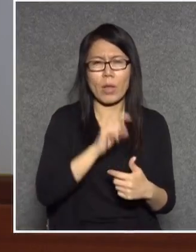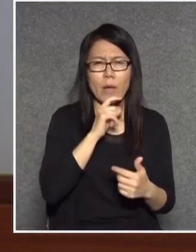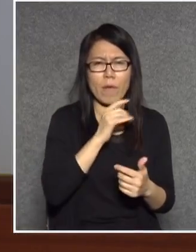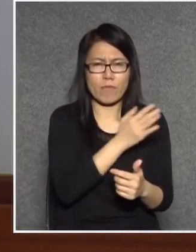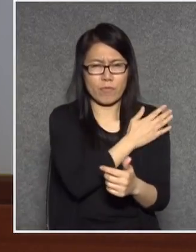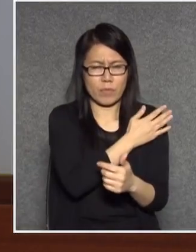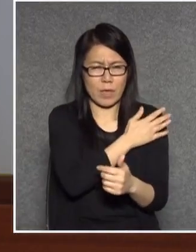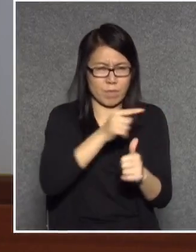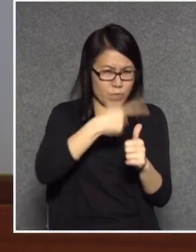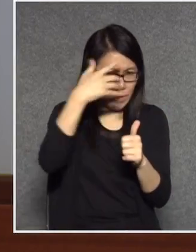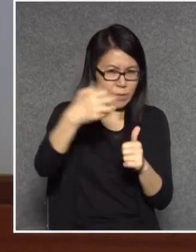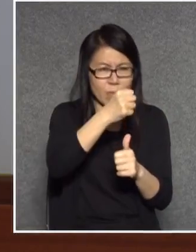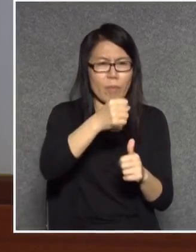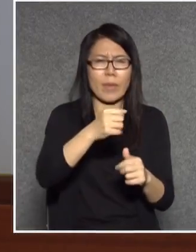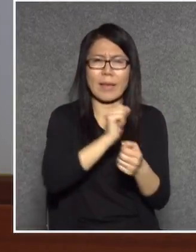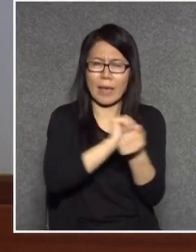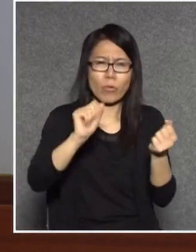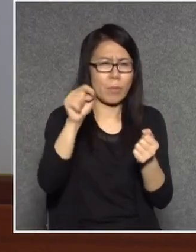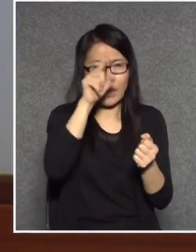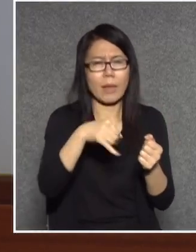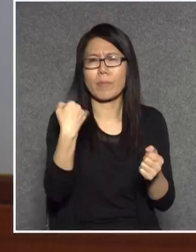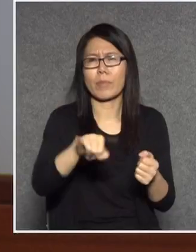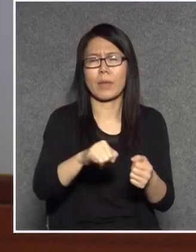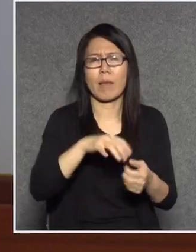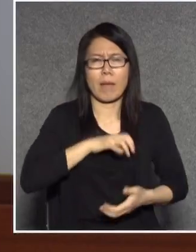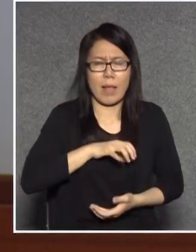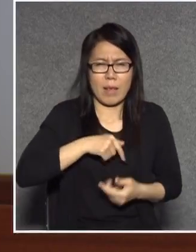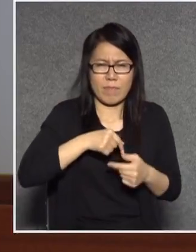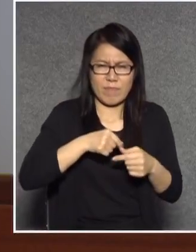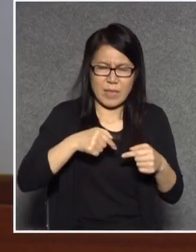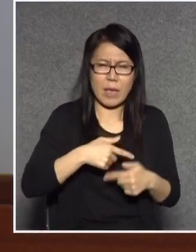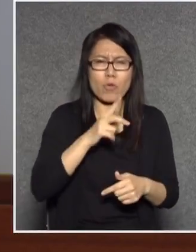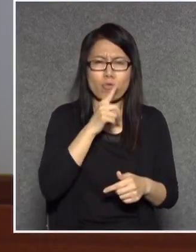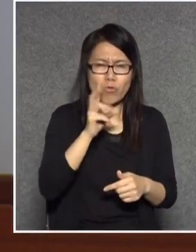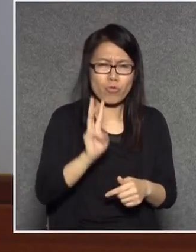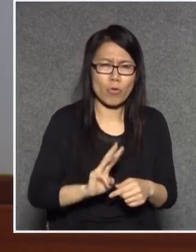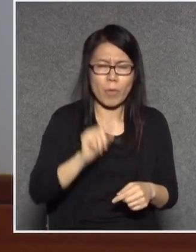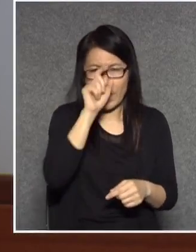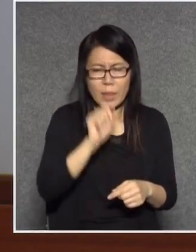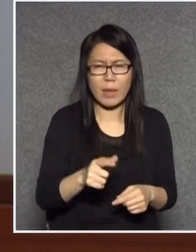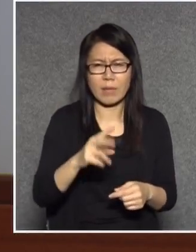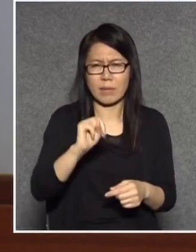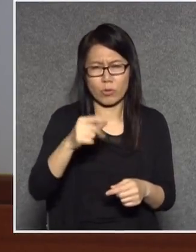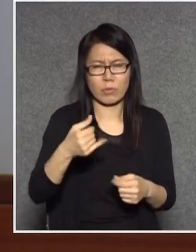個教育局是去解決問題，壓力問題、鉛水問題，吳克儉都是犯錯的，